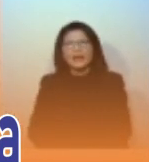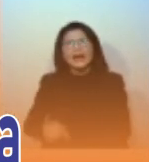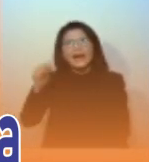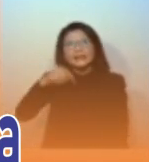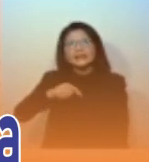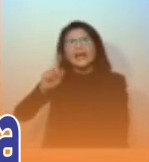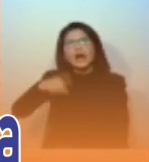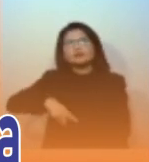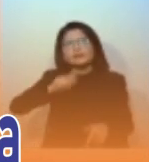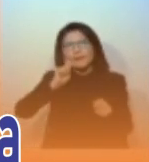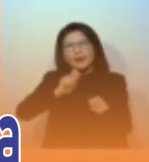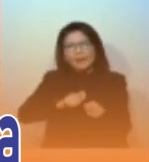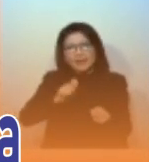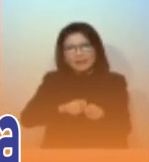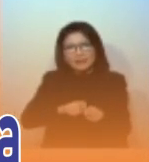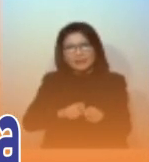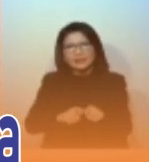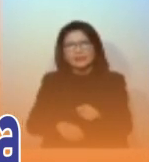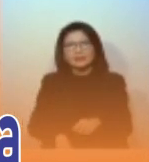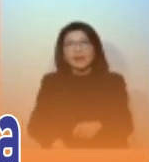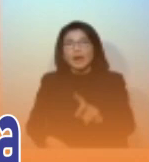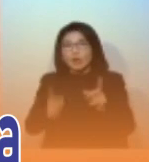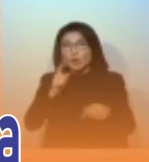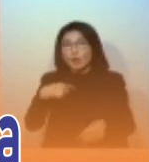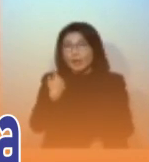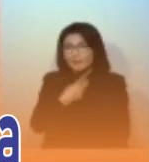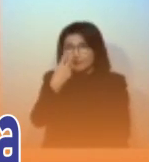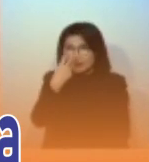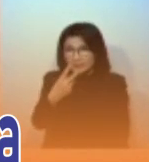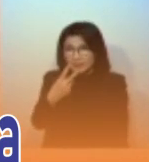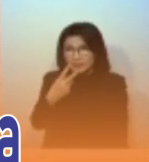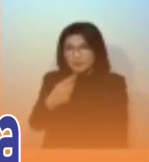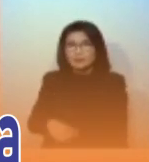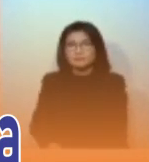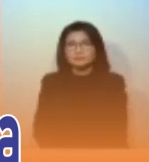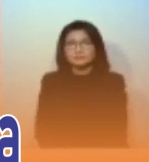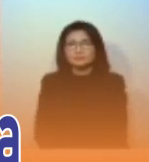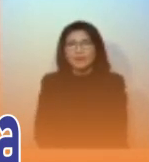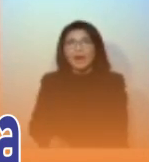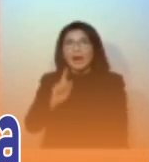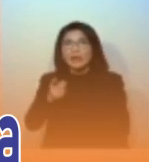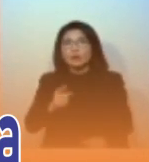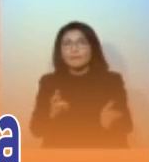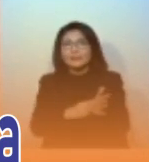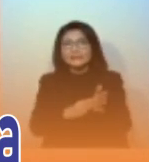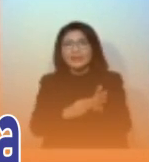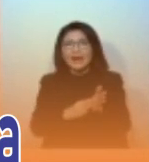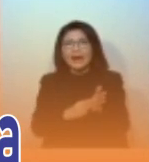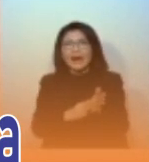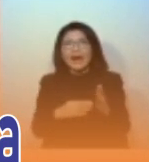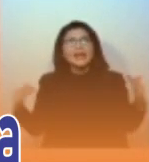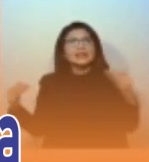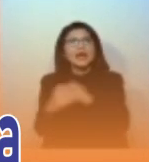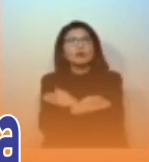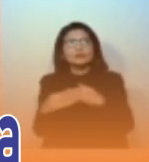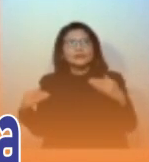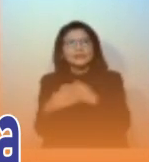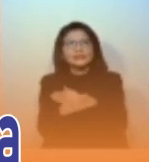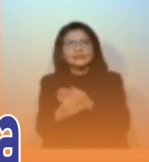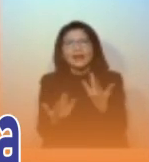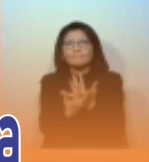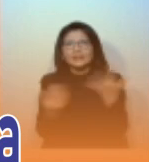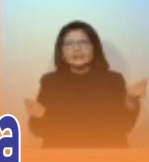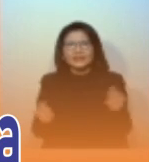yang harus dibereskan. Kalau kami melihat, begitu kita bicara lalu lintas, kontribusi aparat